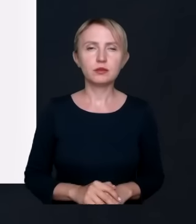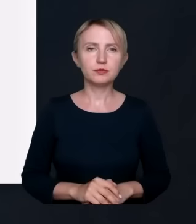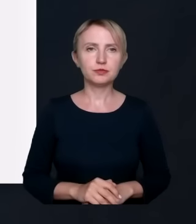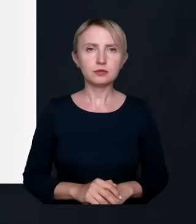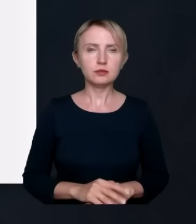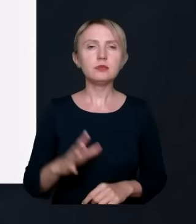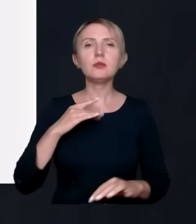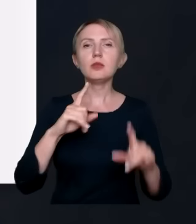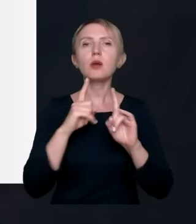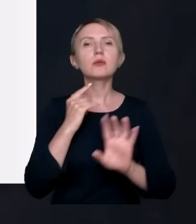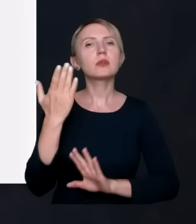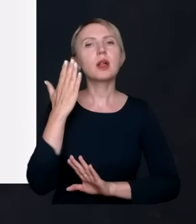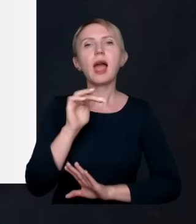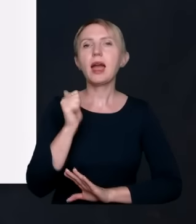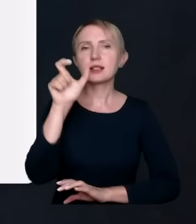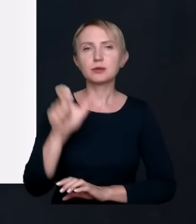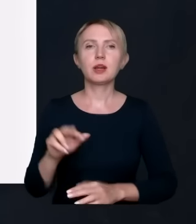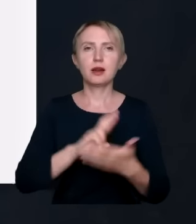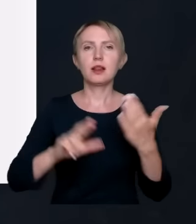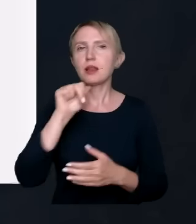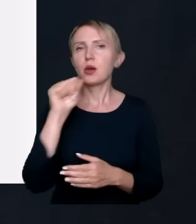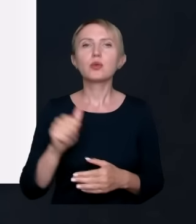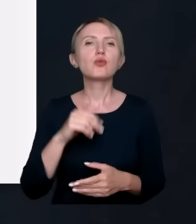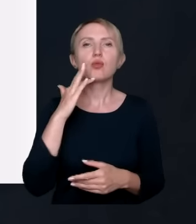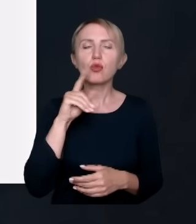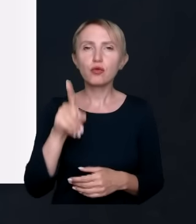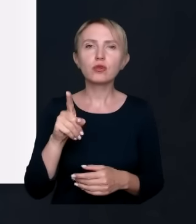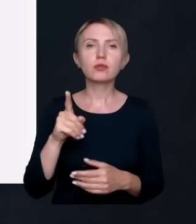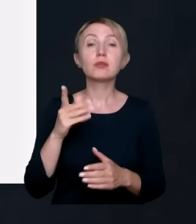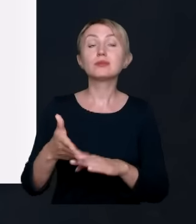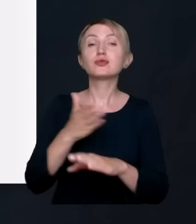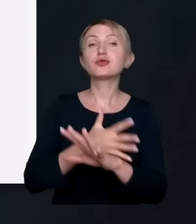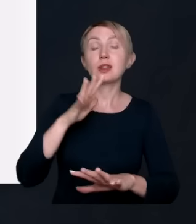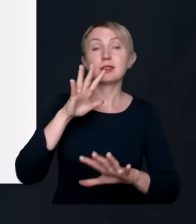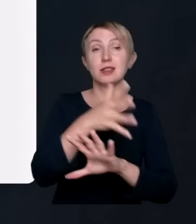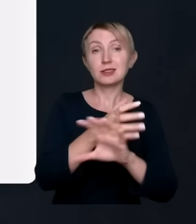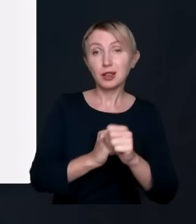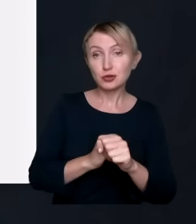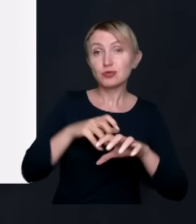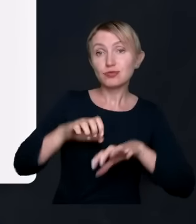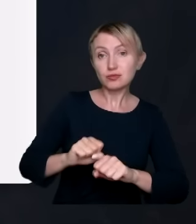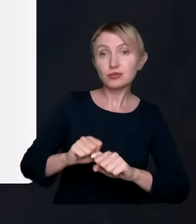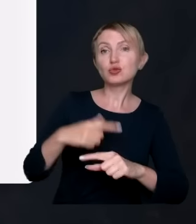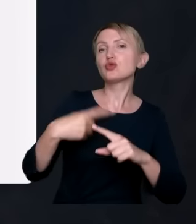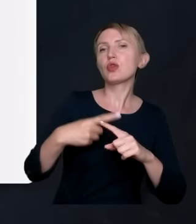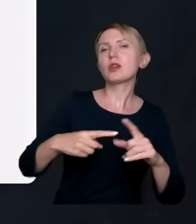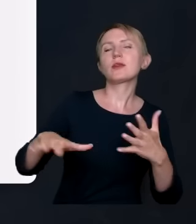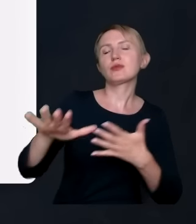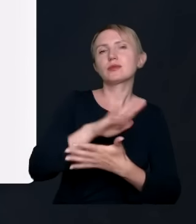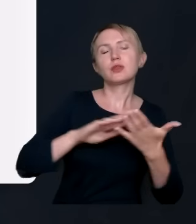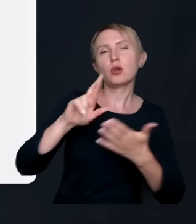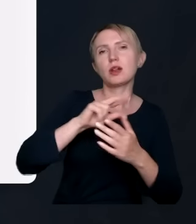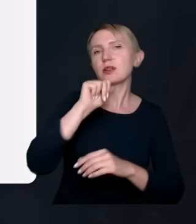Rozmawiałem przed chwilą z ekspertem od Rady Europy, który twierdzi, że przed zatrzymaniem i aresztowaniem członka delegacji do Rady Europy